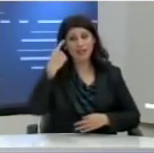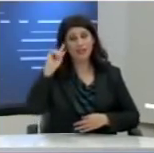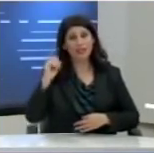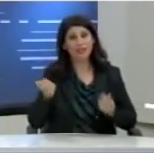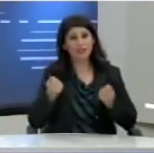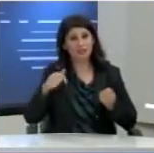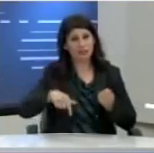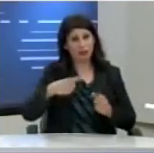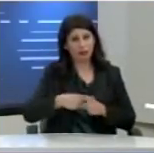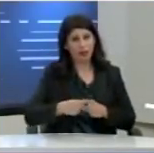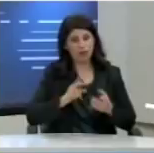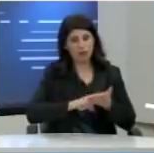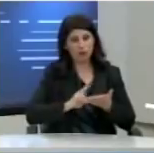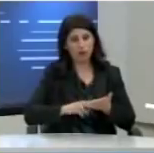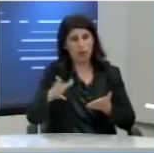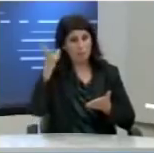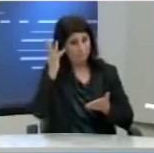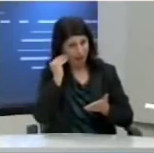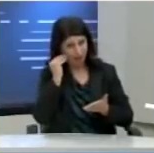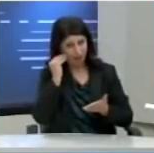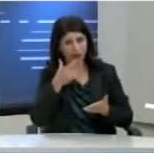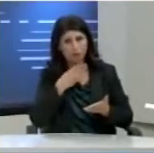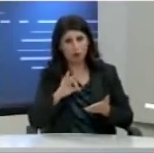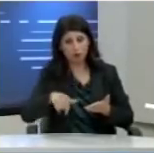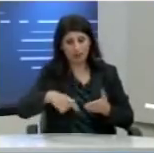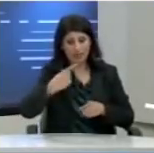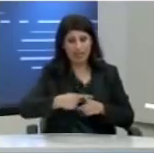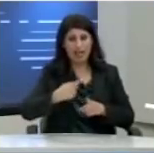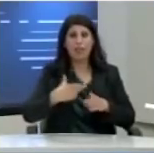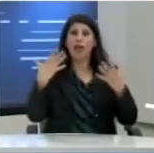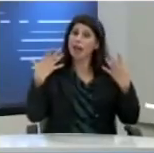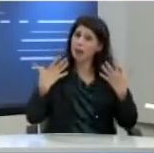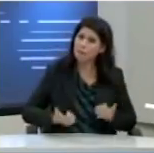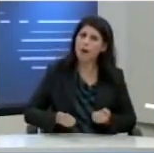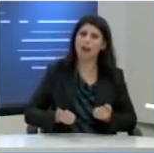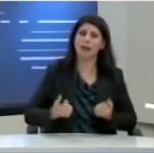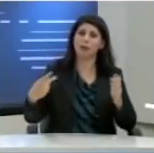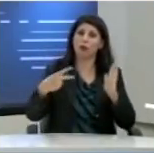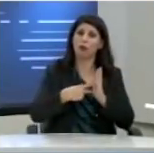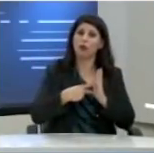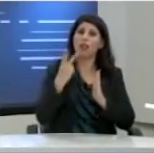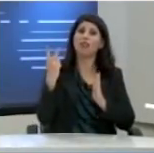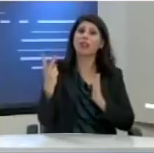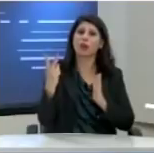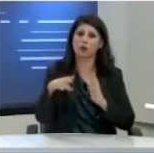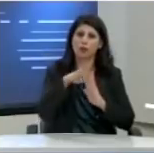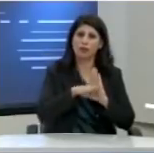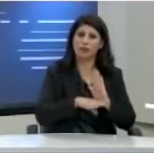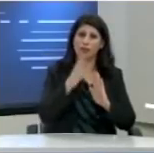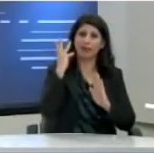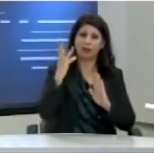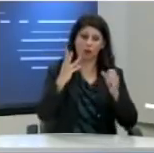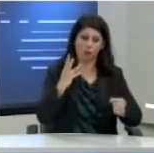μας και στο ασφαλιστικό της, μάθετε λοιπόν ότι στη χώρα μας υπάρχει ήδη από το 2002 σύστημα τριών